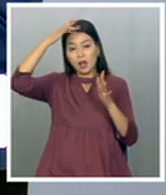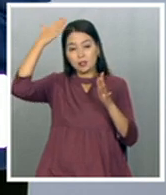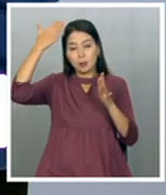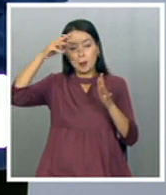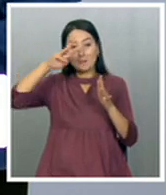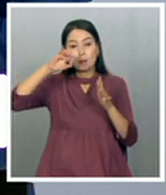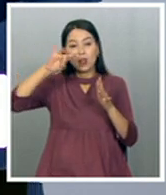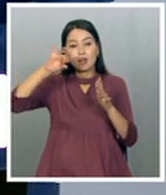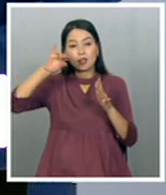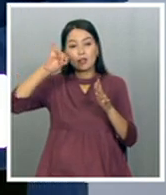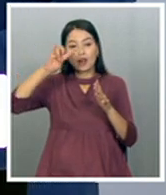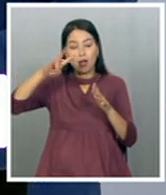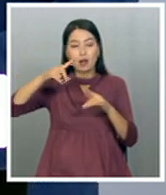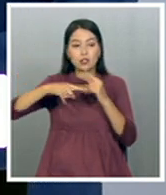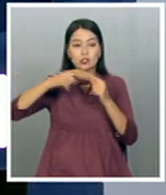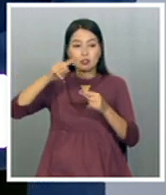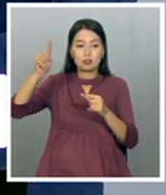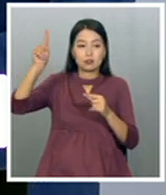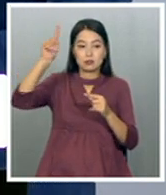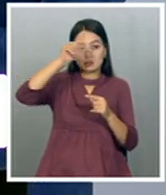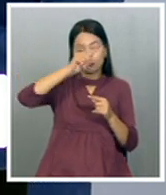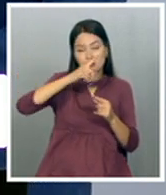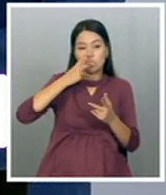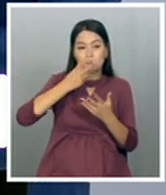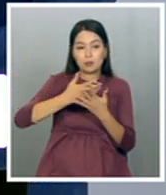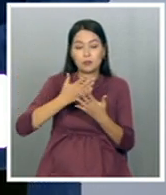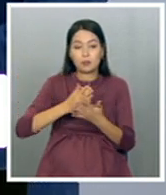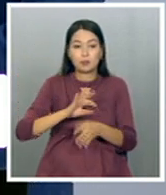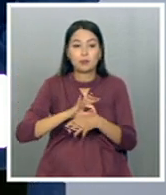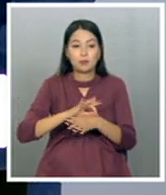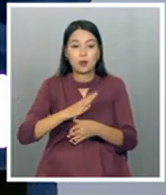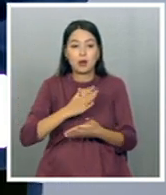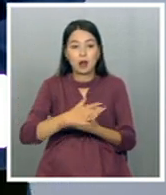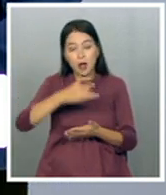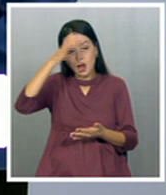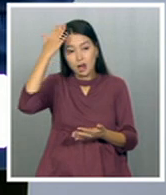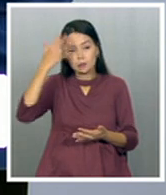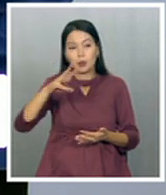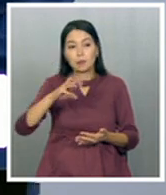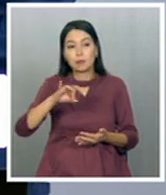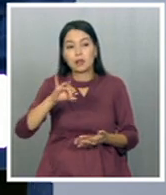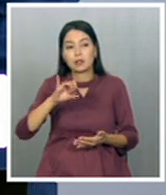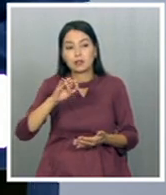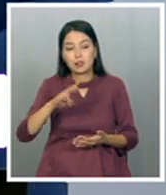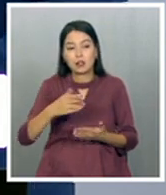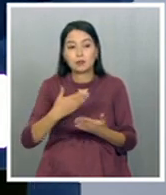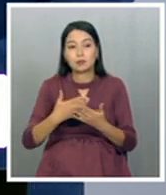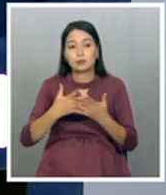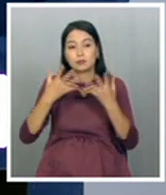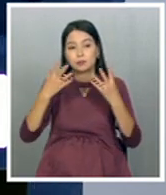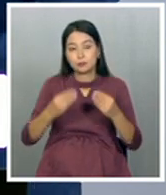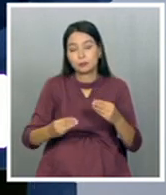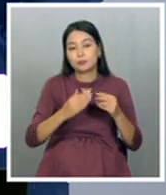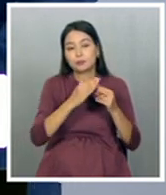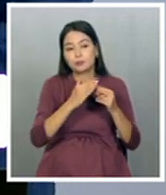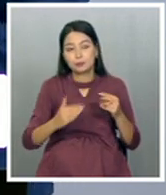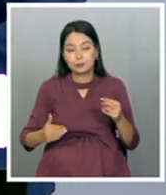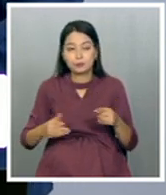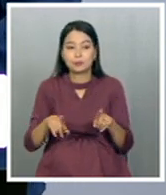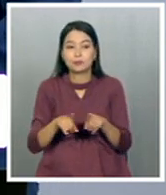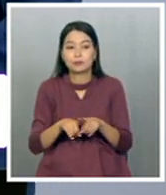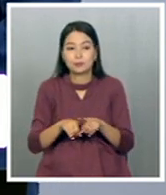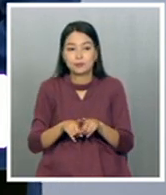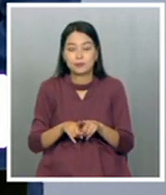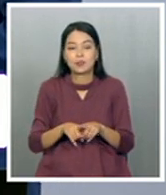арқылы өткен кезде байқалады. Аспан меридианы дегеніміз ол, яғни дүние осы арқылы және де